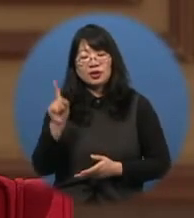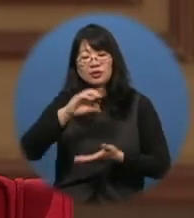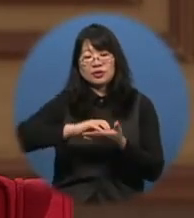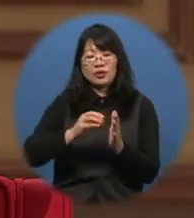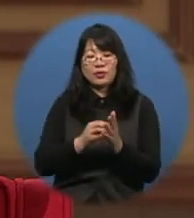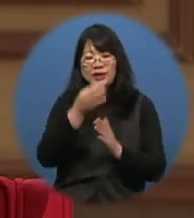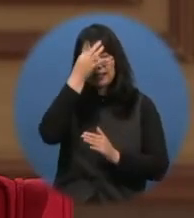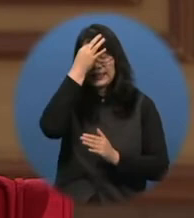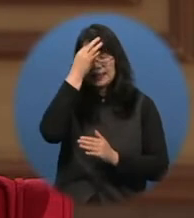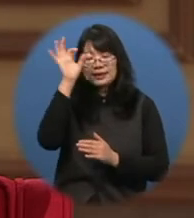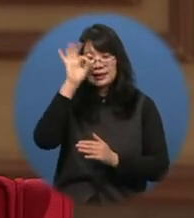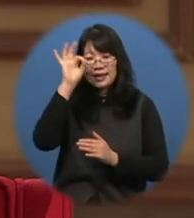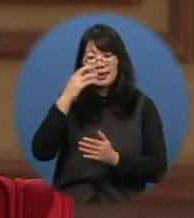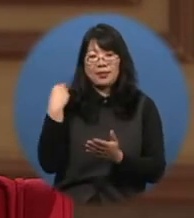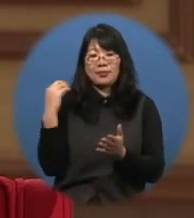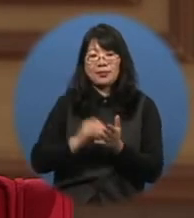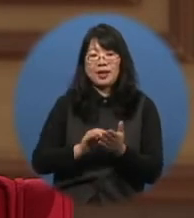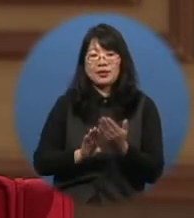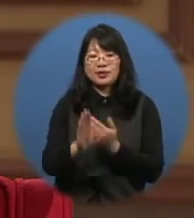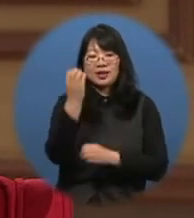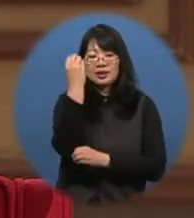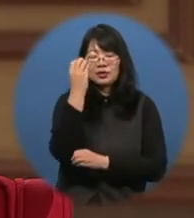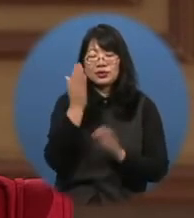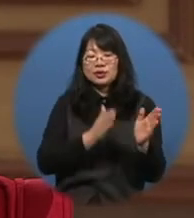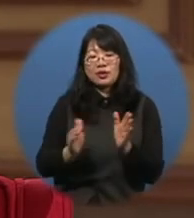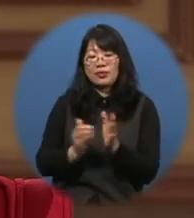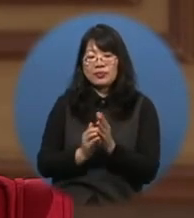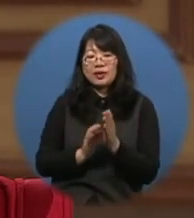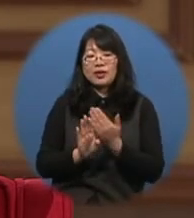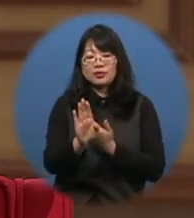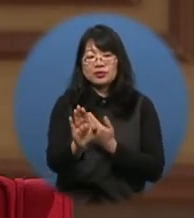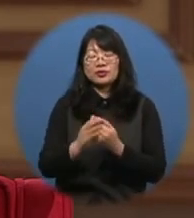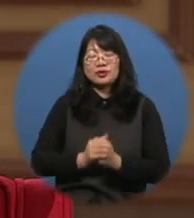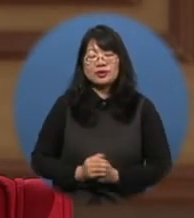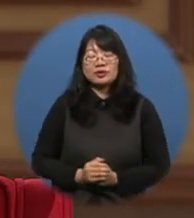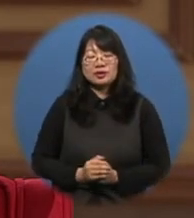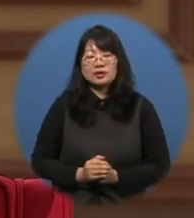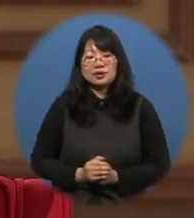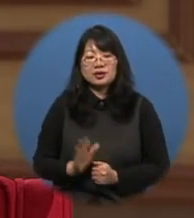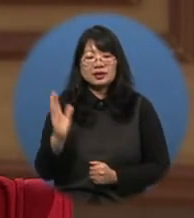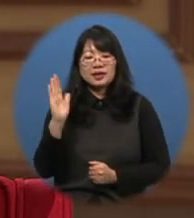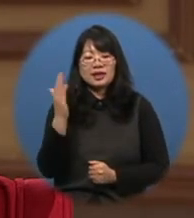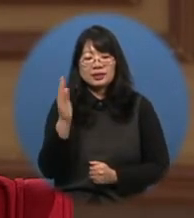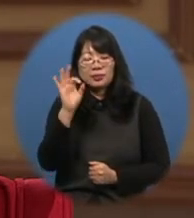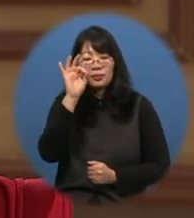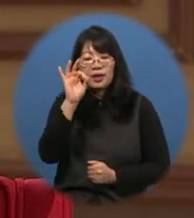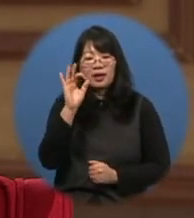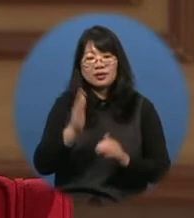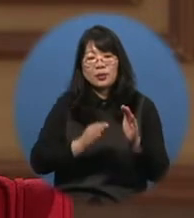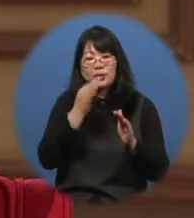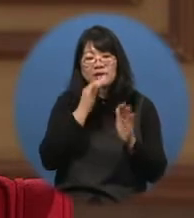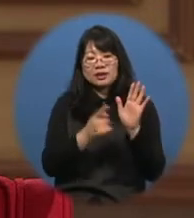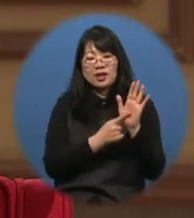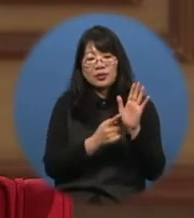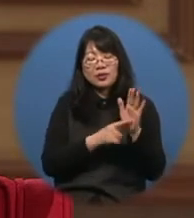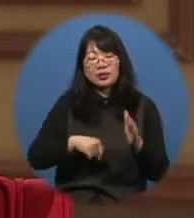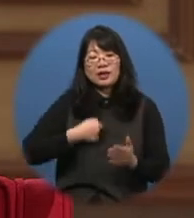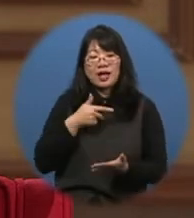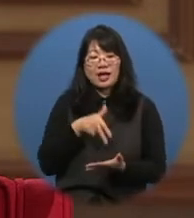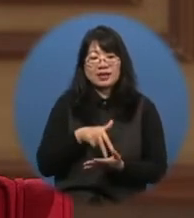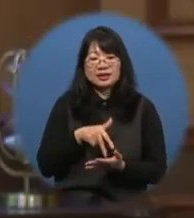정도 기능을 찾고 기준도 좀 정리가 되고 그래서 최근에는 그 공익 광고가